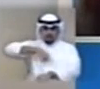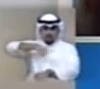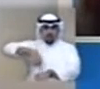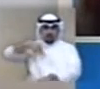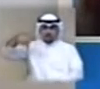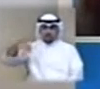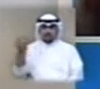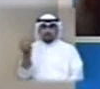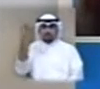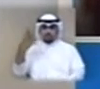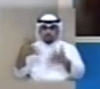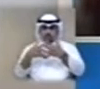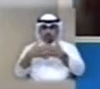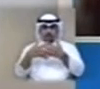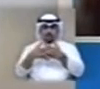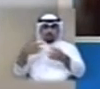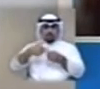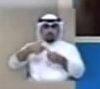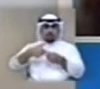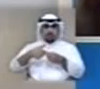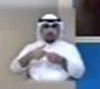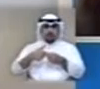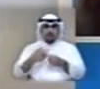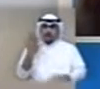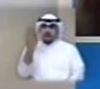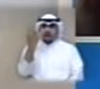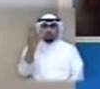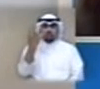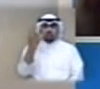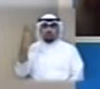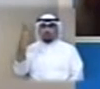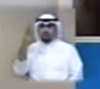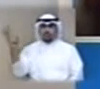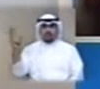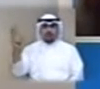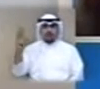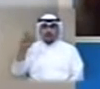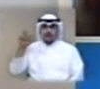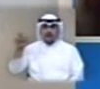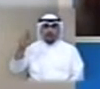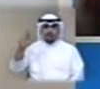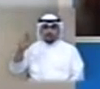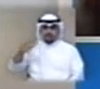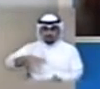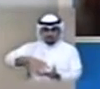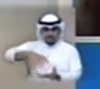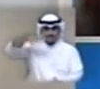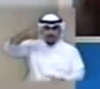في شركة البترول الوطنية الكويتية بلغ 520 ألف برميل حسب خطة الطوارئ وحسب الإمدادات التي تأتينا